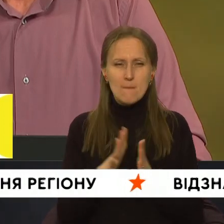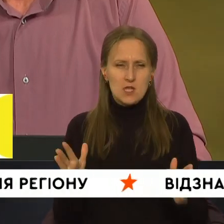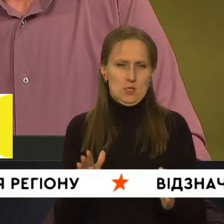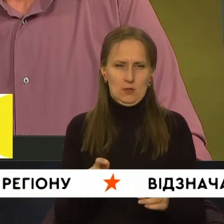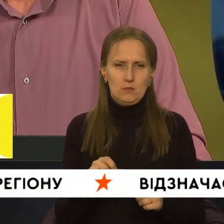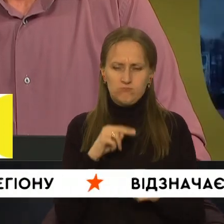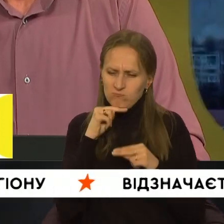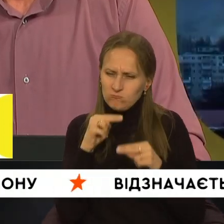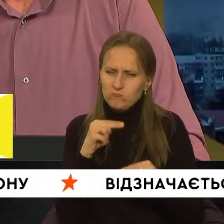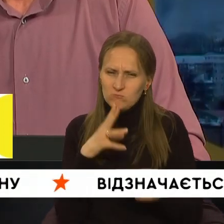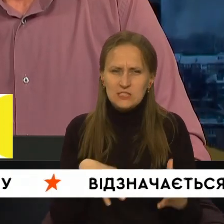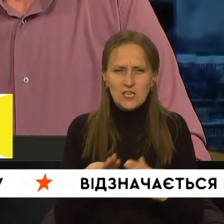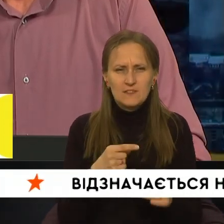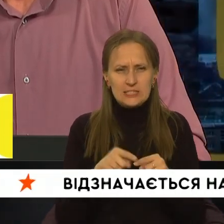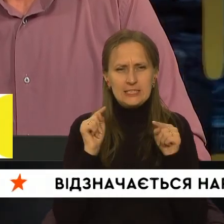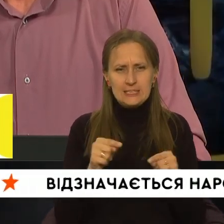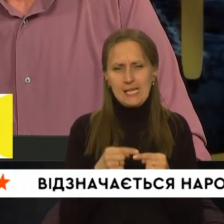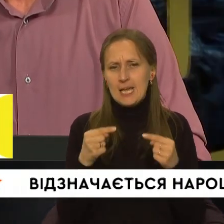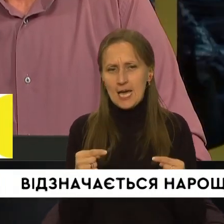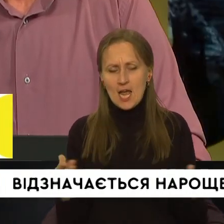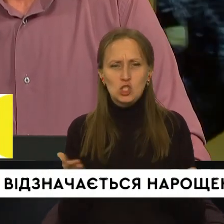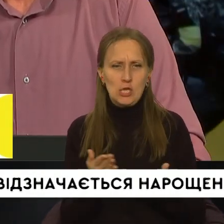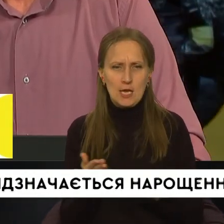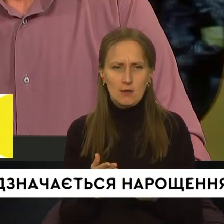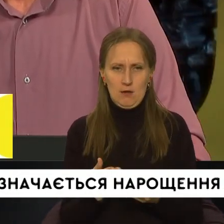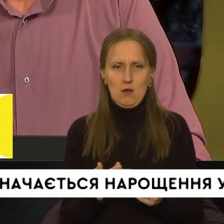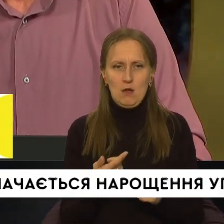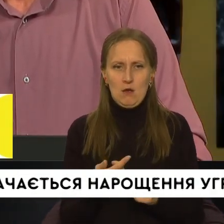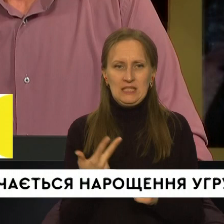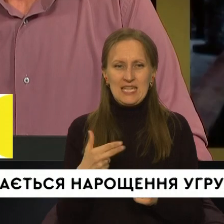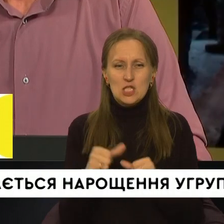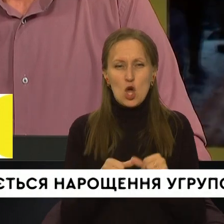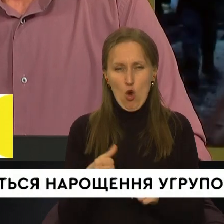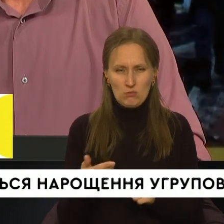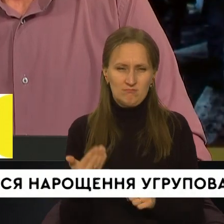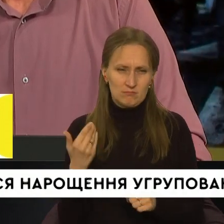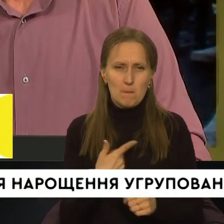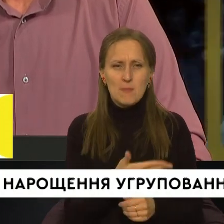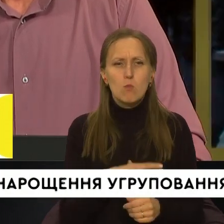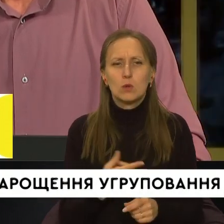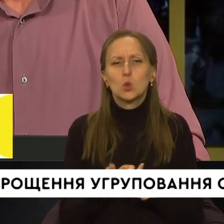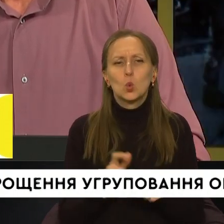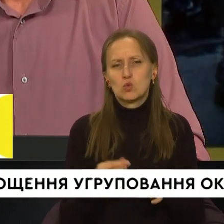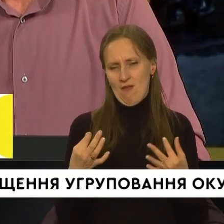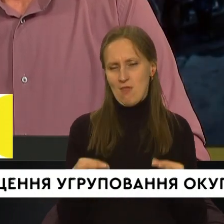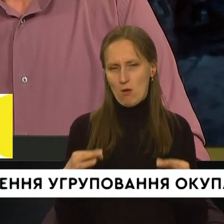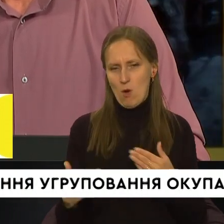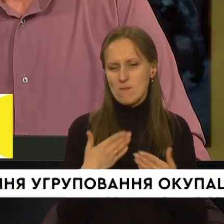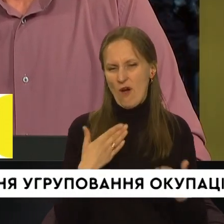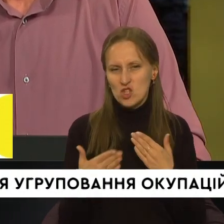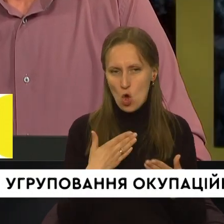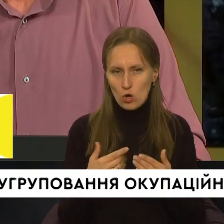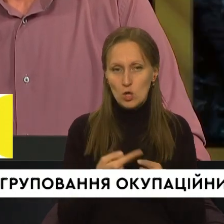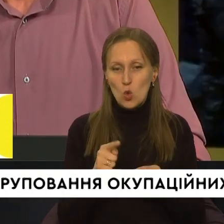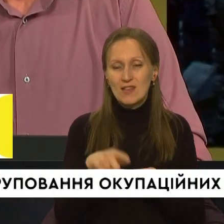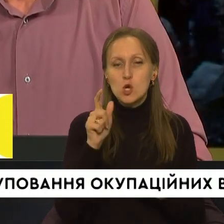ретельно звертати увагу на всі ці речі, які крайні 30 років. На превеликий жаль, ми були занадто демократичні по відношенню до